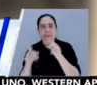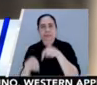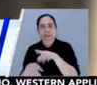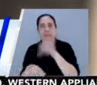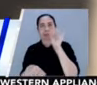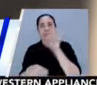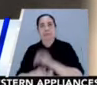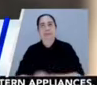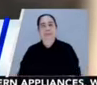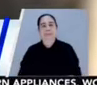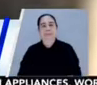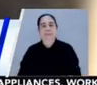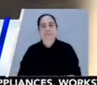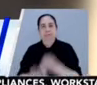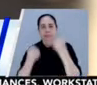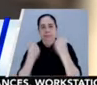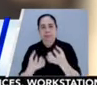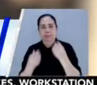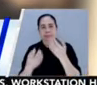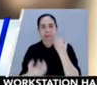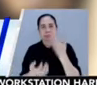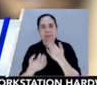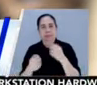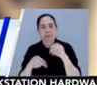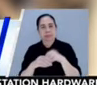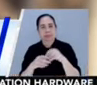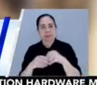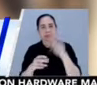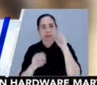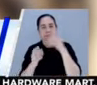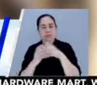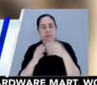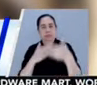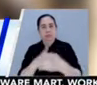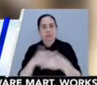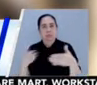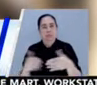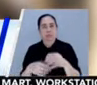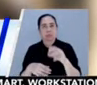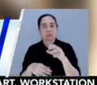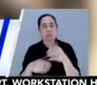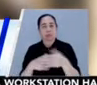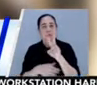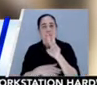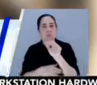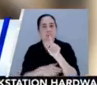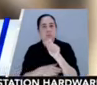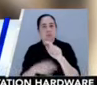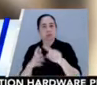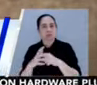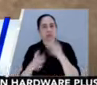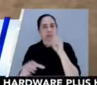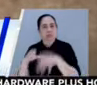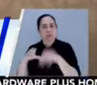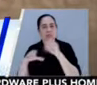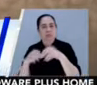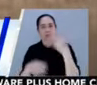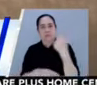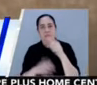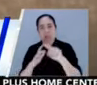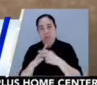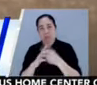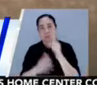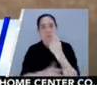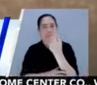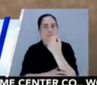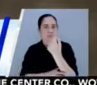Dong mga la ang kasya sa 1,000 met krong mass vault na sinimulang lagakan ng mga buto Noong 20 11 kaysa